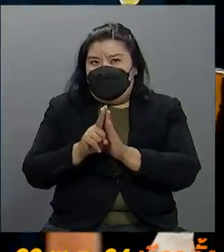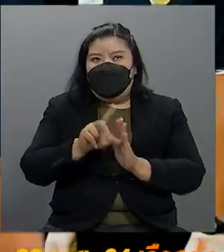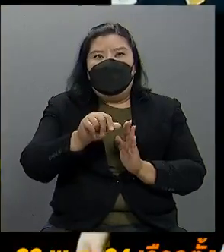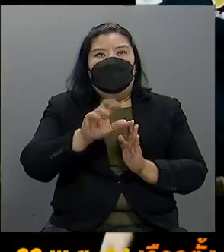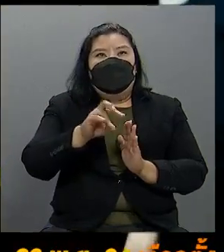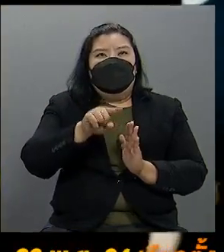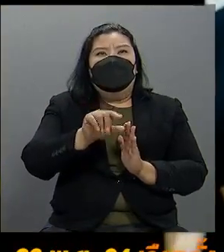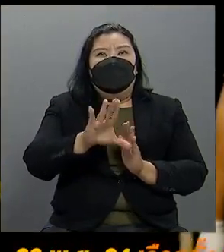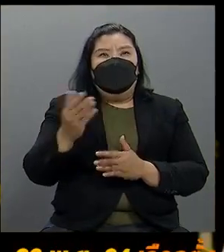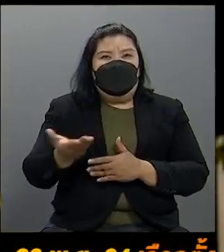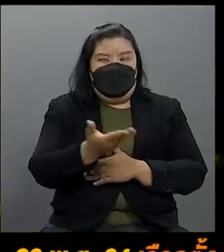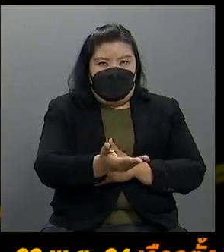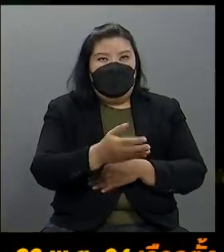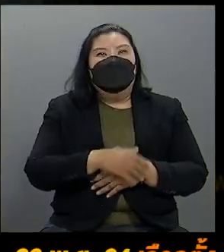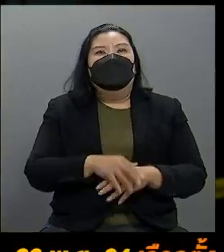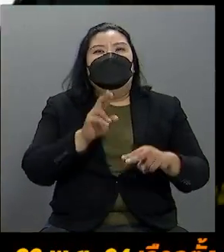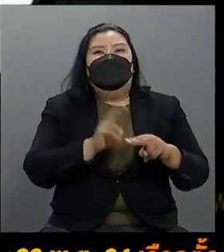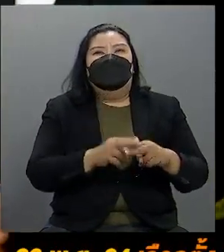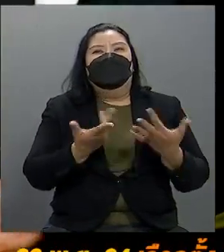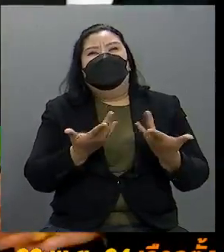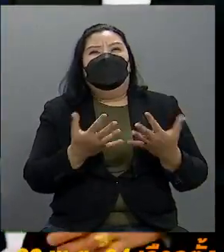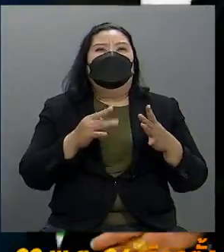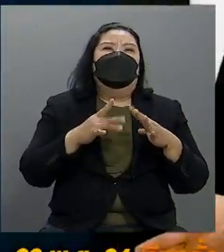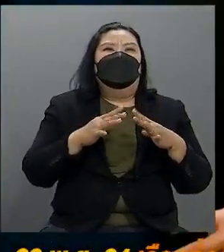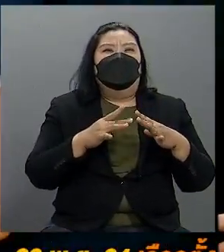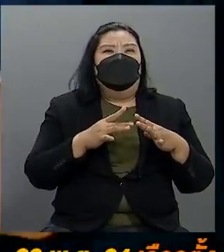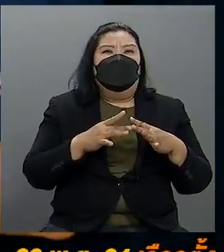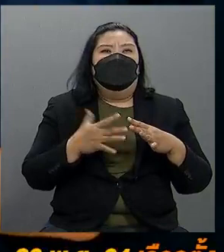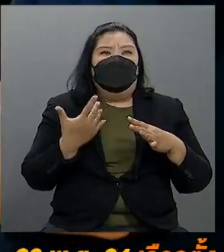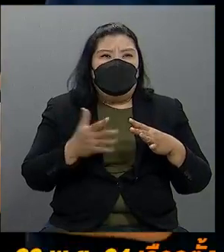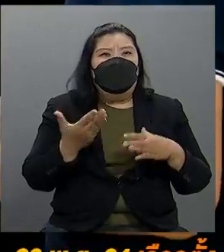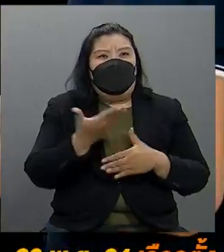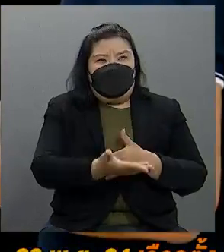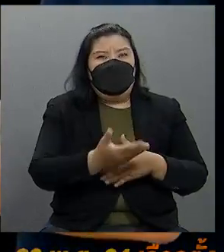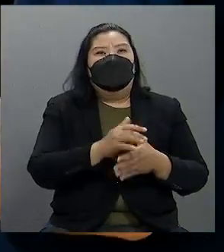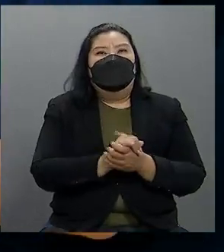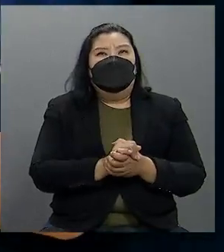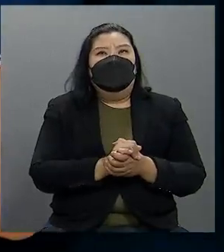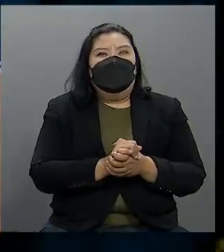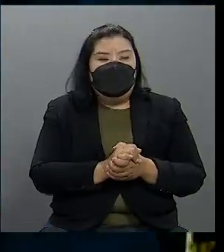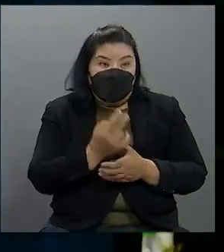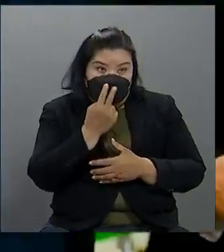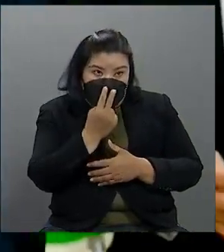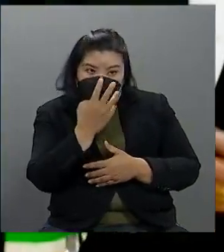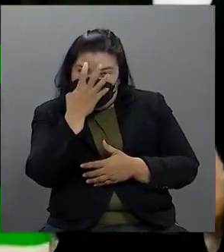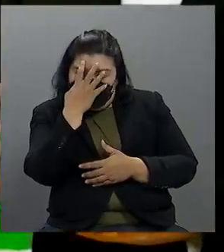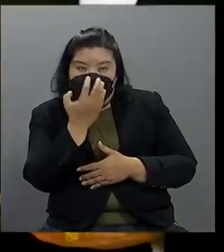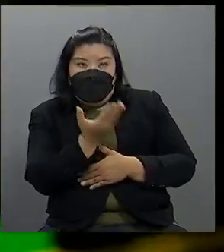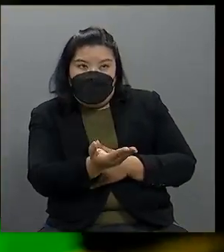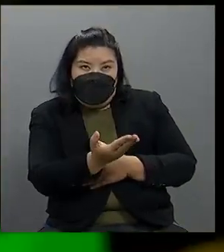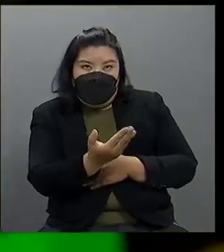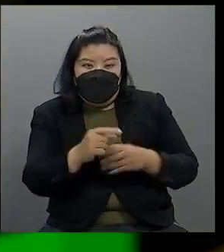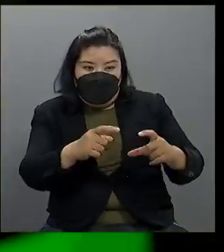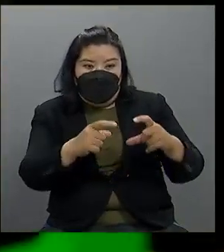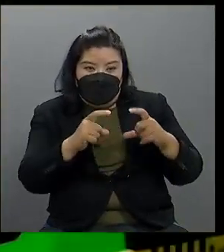จะมานั่งพักคอยที่ลงคะแนนพิเศษนะครับอปน.อีกท่านหนึ่งนะฮะก็จะมาขอตรวจผู้มาแสดงตนนะครับโดยนำบัตรประจำตัวประชาชนแล้วก็